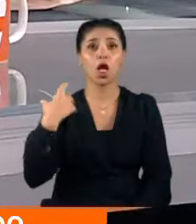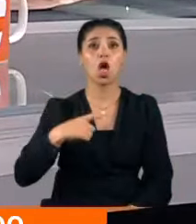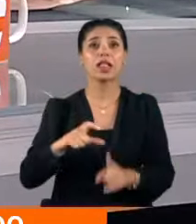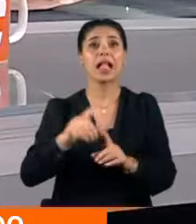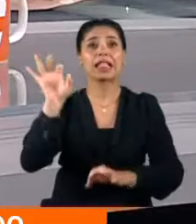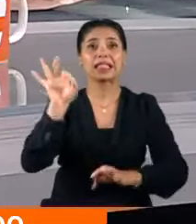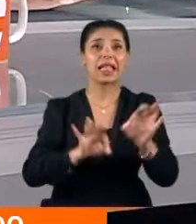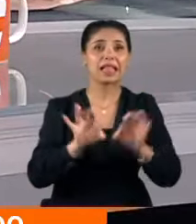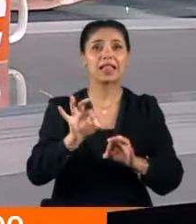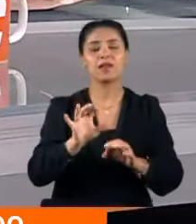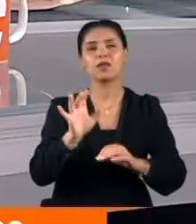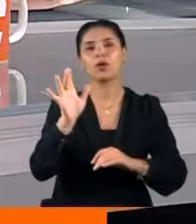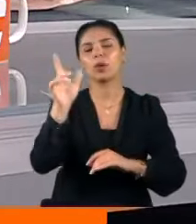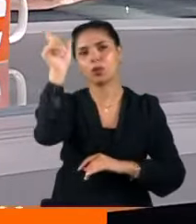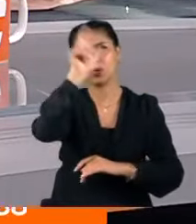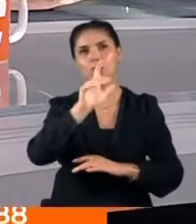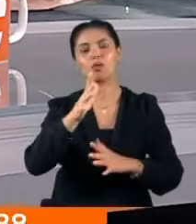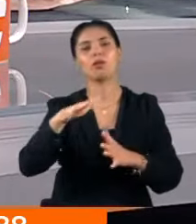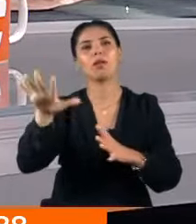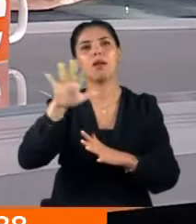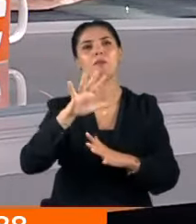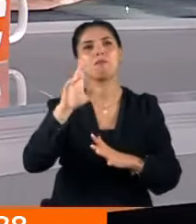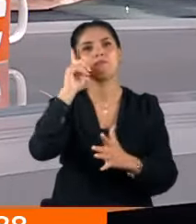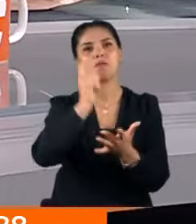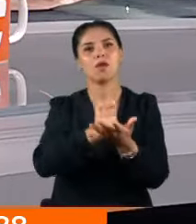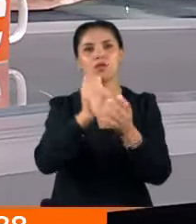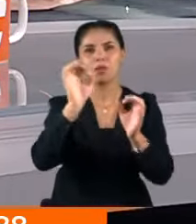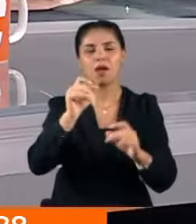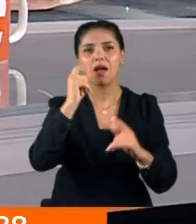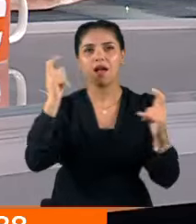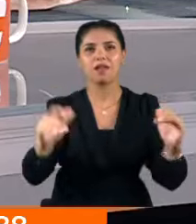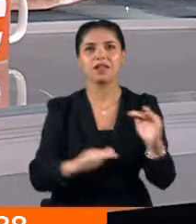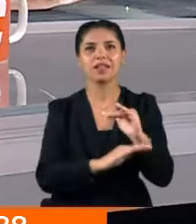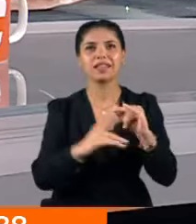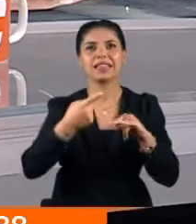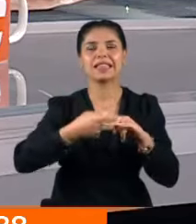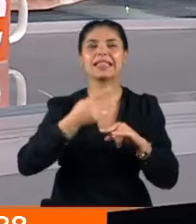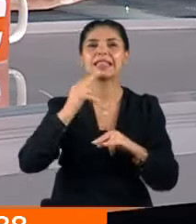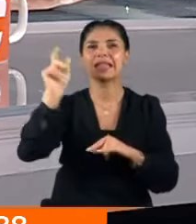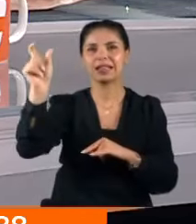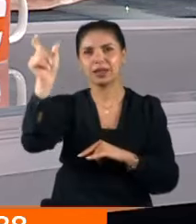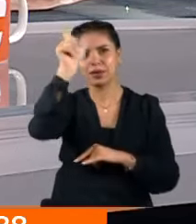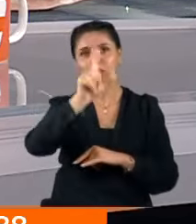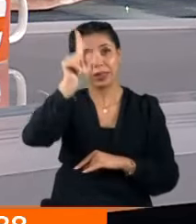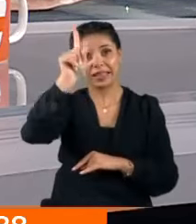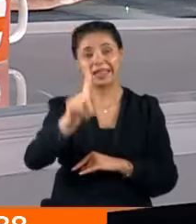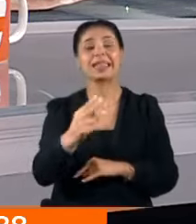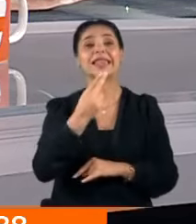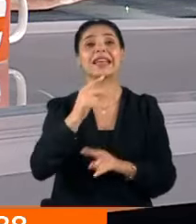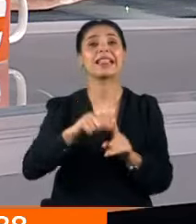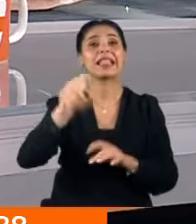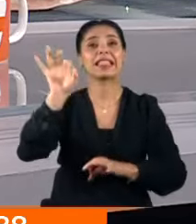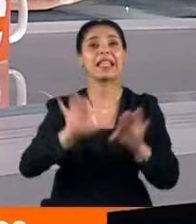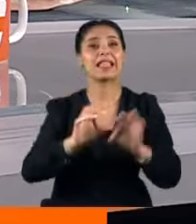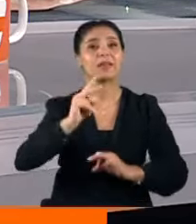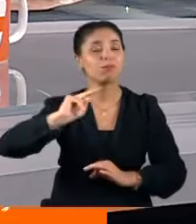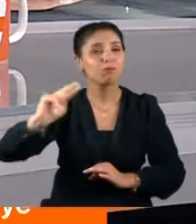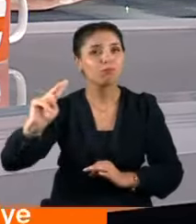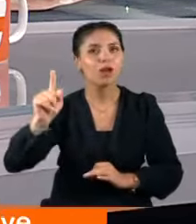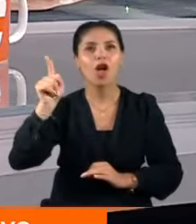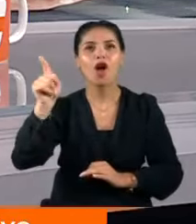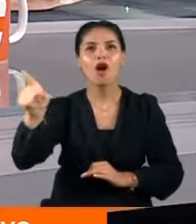Özel dedektiflik ülkemizde de oldukça talep görmeye başladı. Ankara'da yaşayan Hilal Sakar ise Türkiye'nin ilk kadın dedektifi.